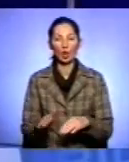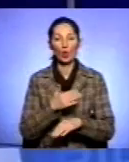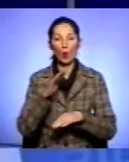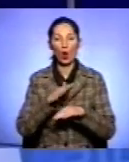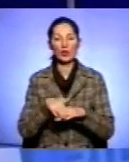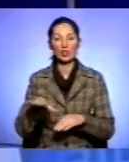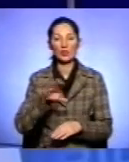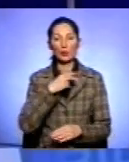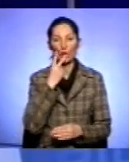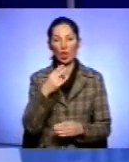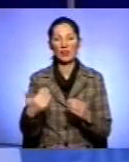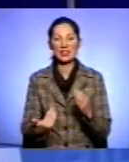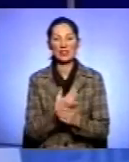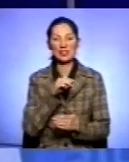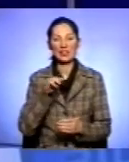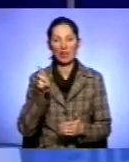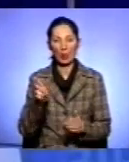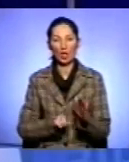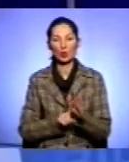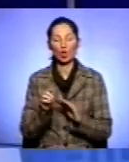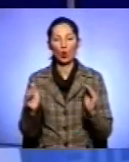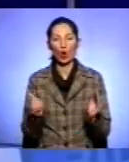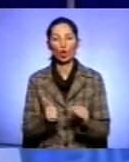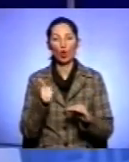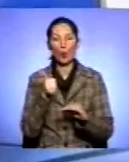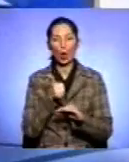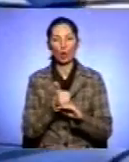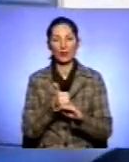вечора усім, хто дивиться «Вісті ТТБ». Спочатку коротко про головне.